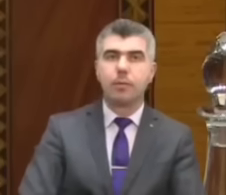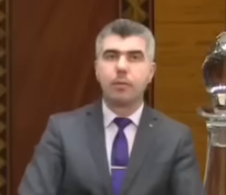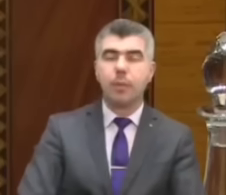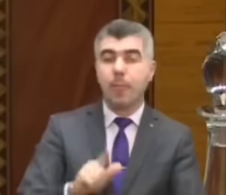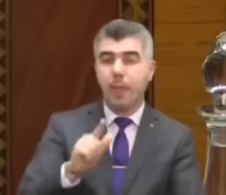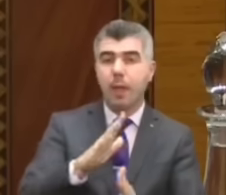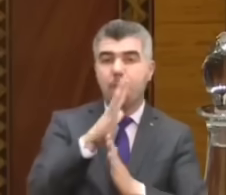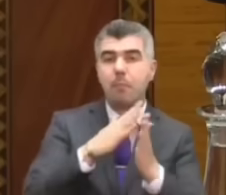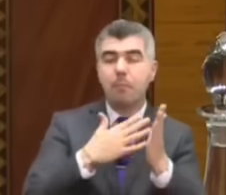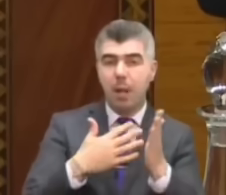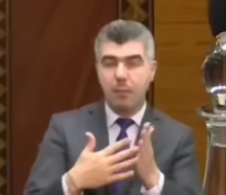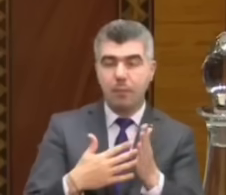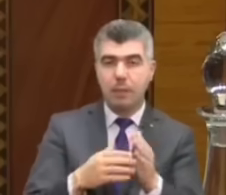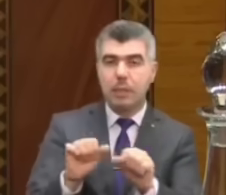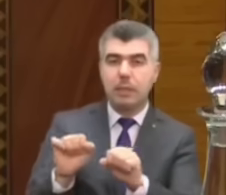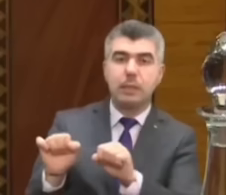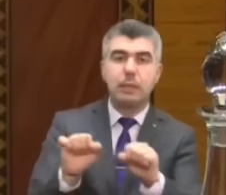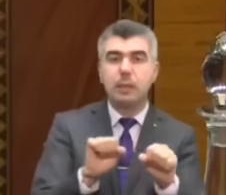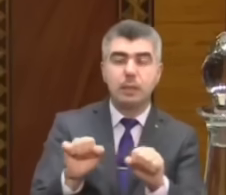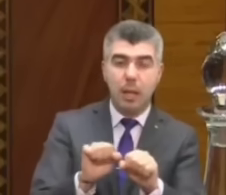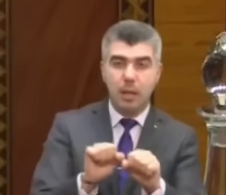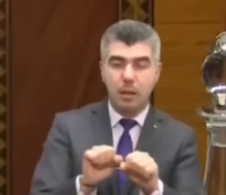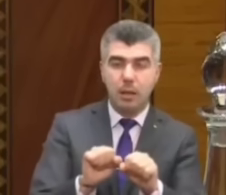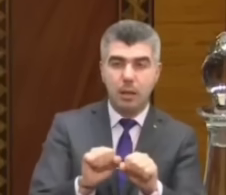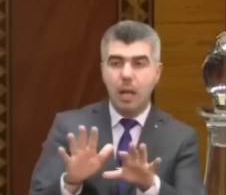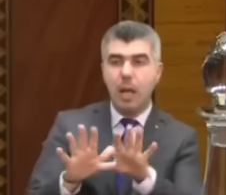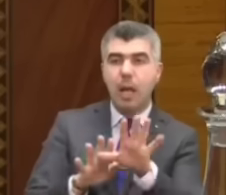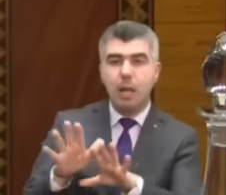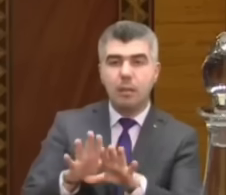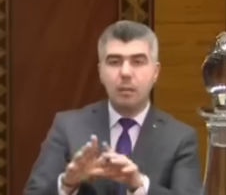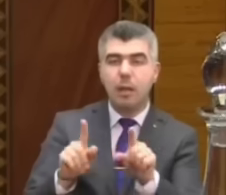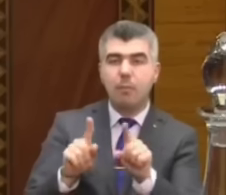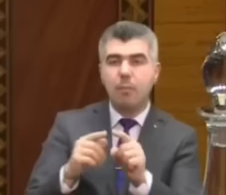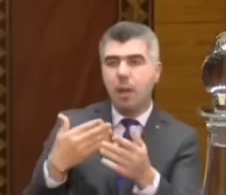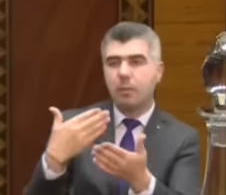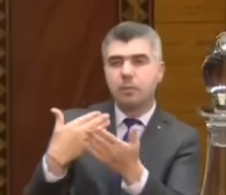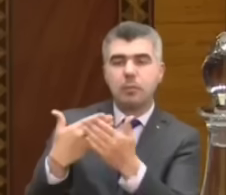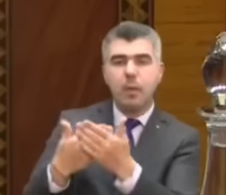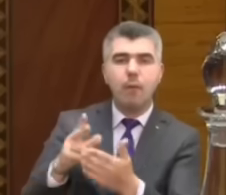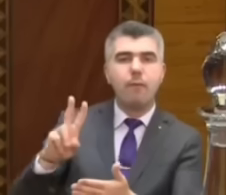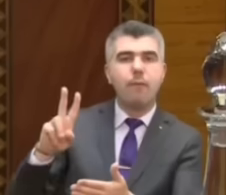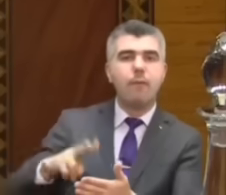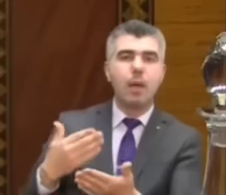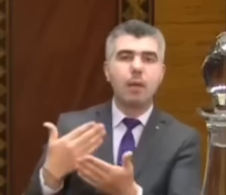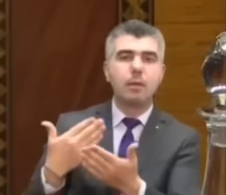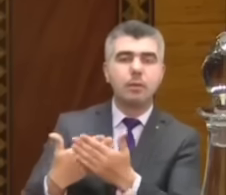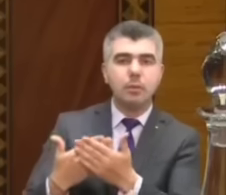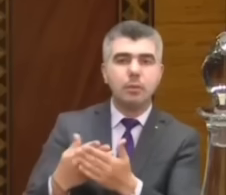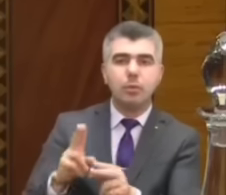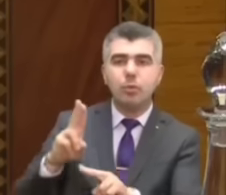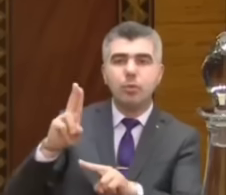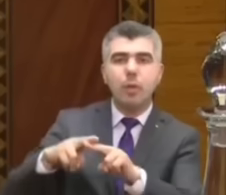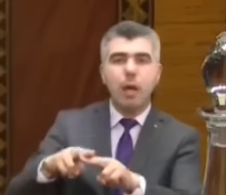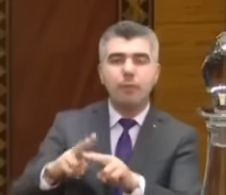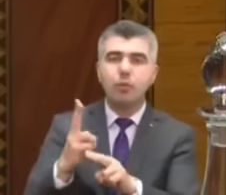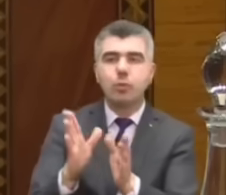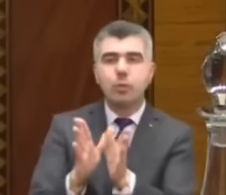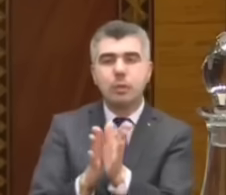البرنامج، جا الزلزال الحوز للاسف باش يعري الحقيقه ديال هذا الاشراف ديالكم على هذه جوج البرامج